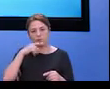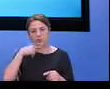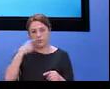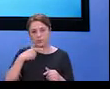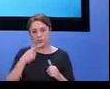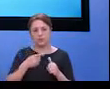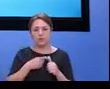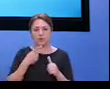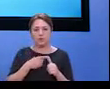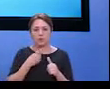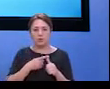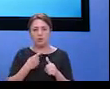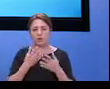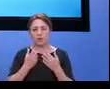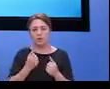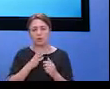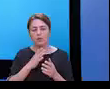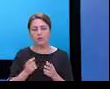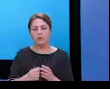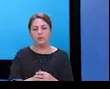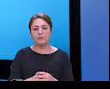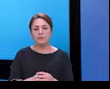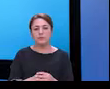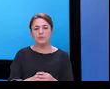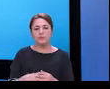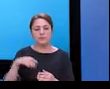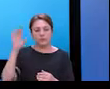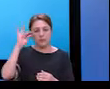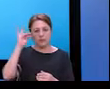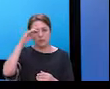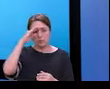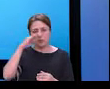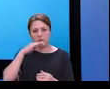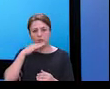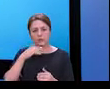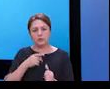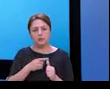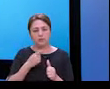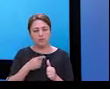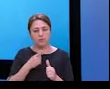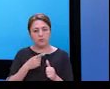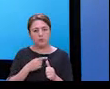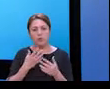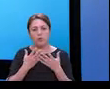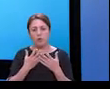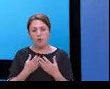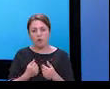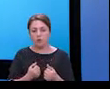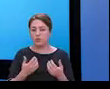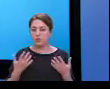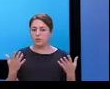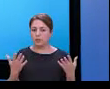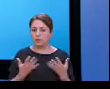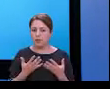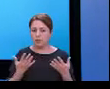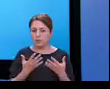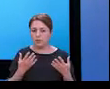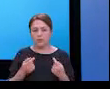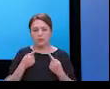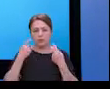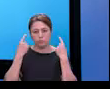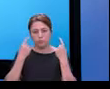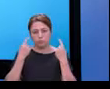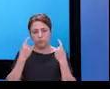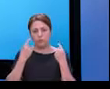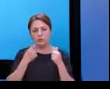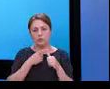яъни унвонга сазовор бўлган. Тарих отаси номига сазовор бўлиш қанақа шараф экенлигини